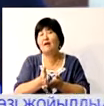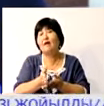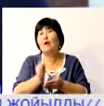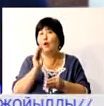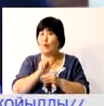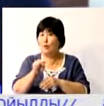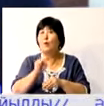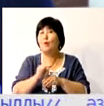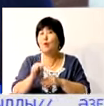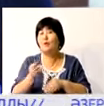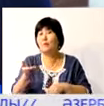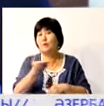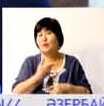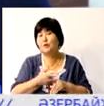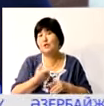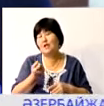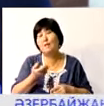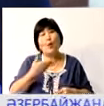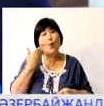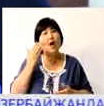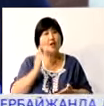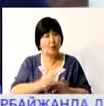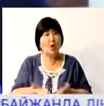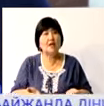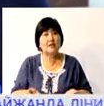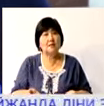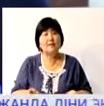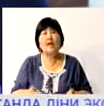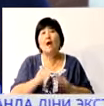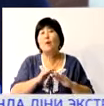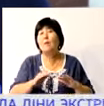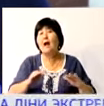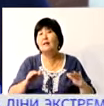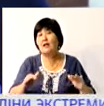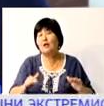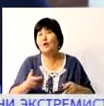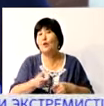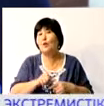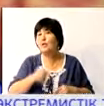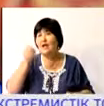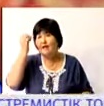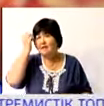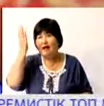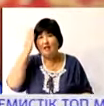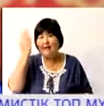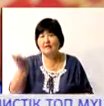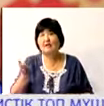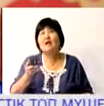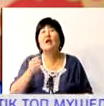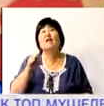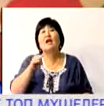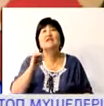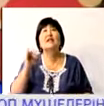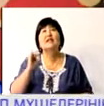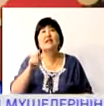қою біздер үшін шамалы оңайлау болады. Балдар өте талантты. Жанел Ислам